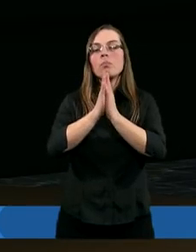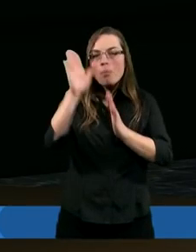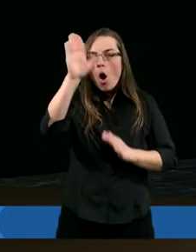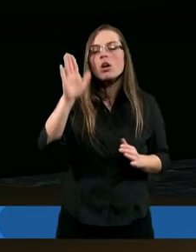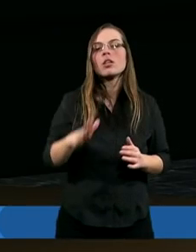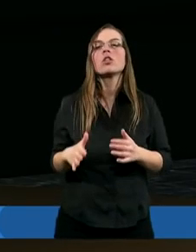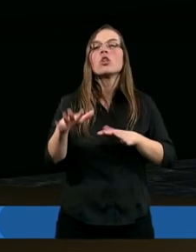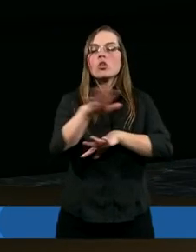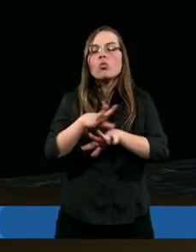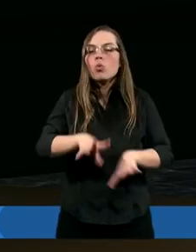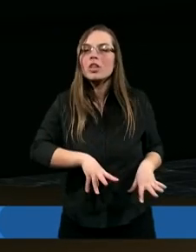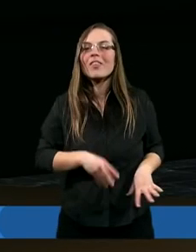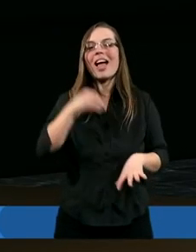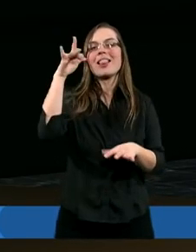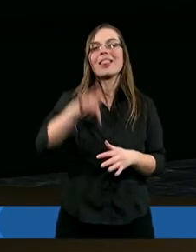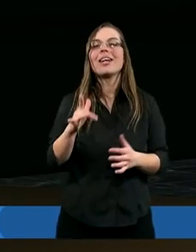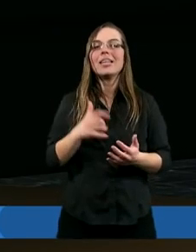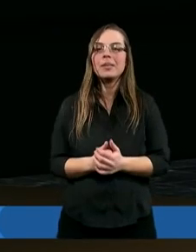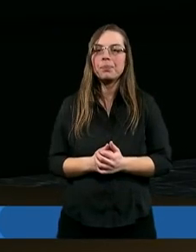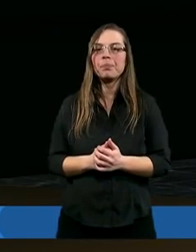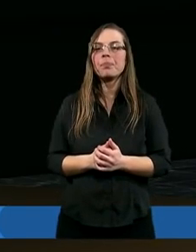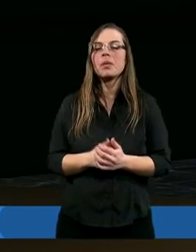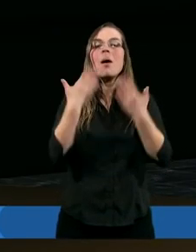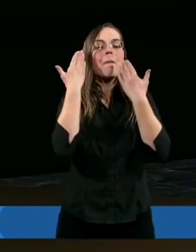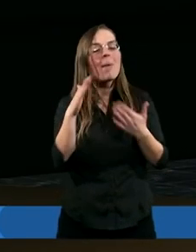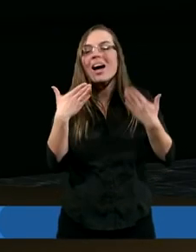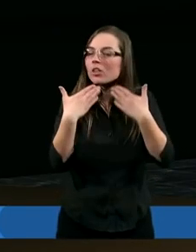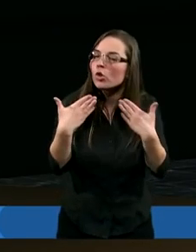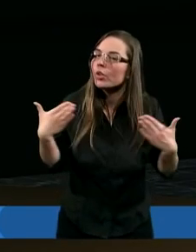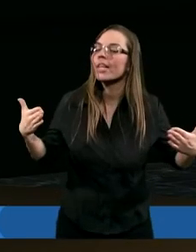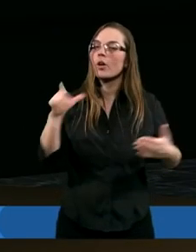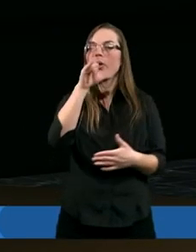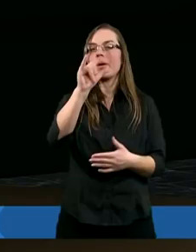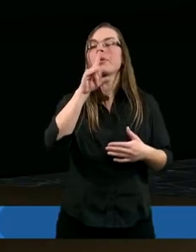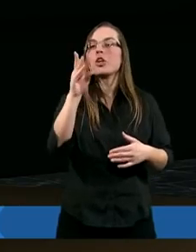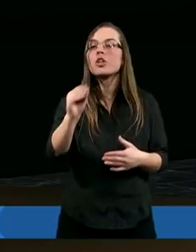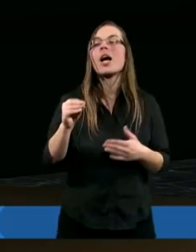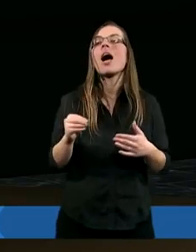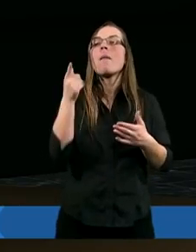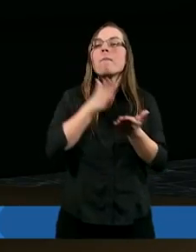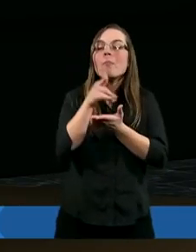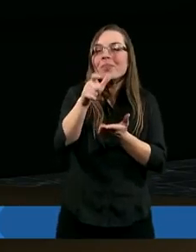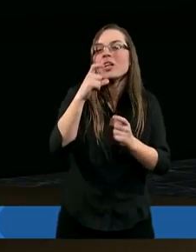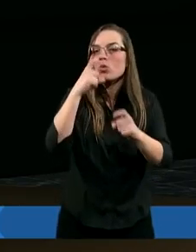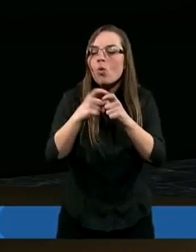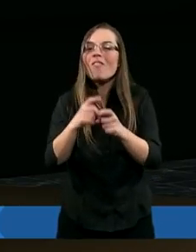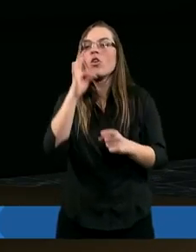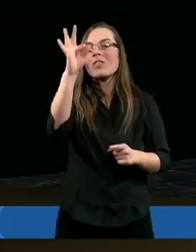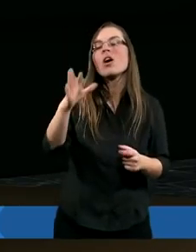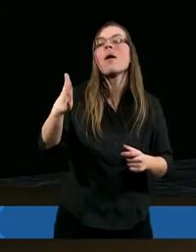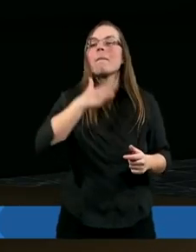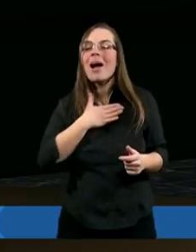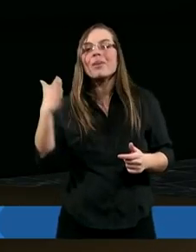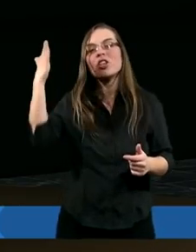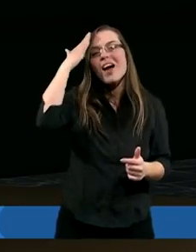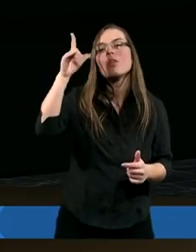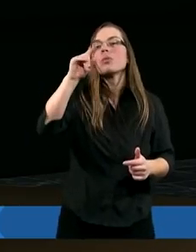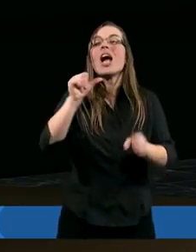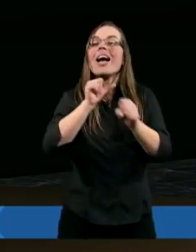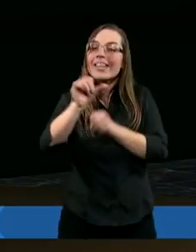Boże, Duchu Święty, bardzo Ci dziękujemy, że poprzez Słowo Twoje mamy